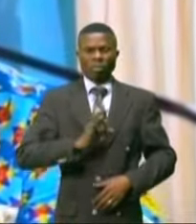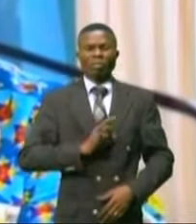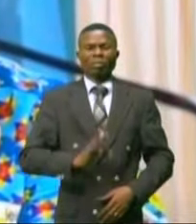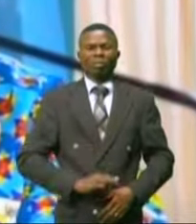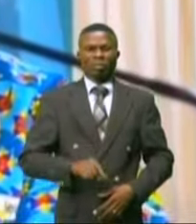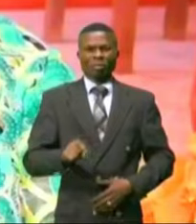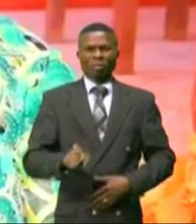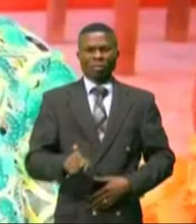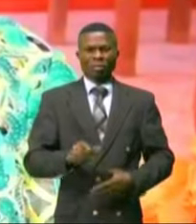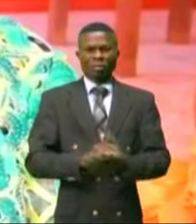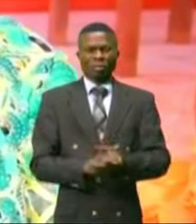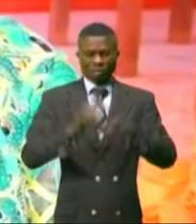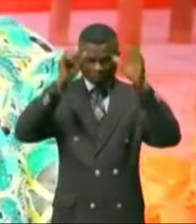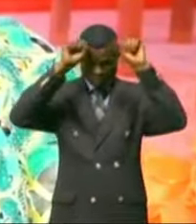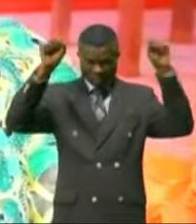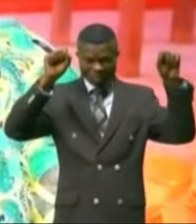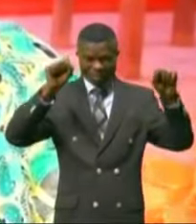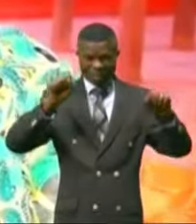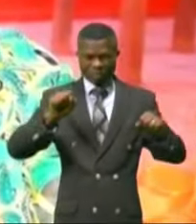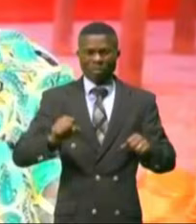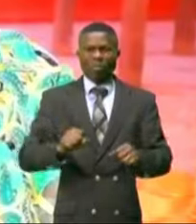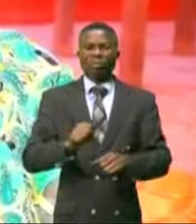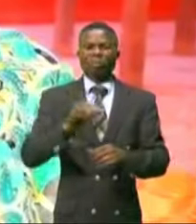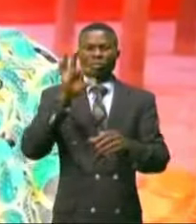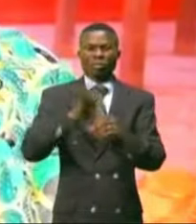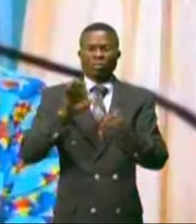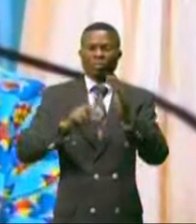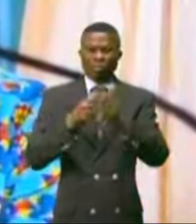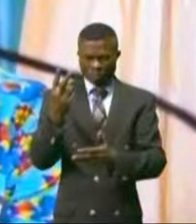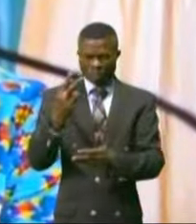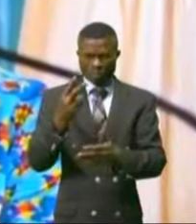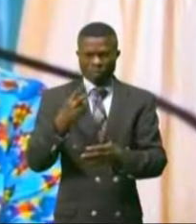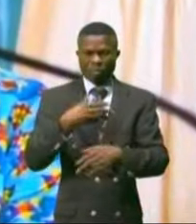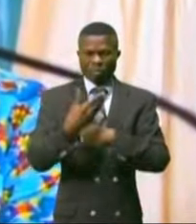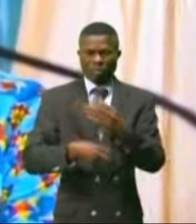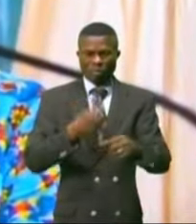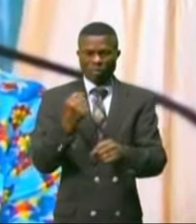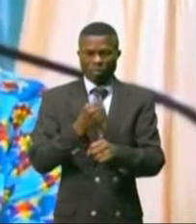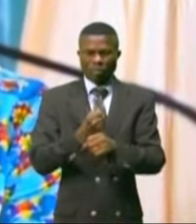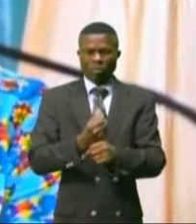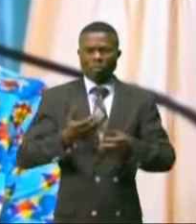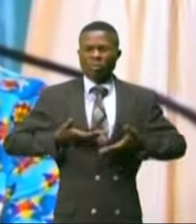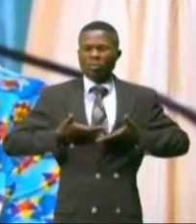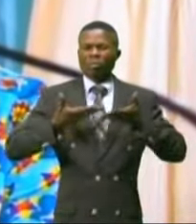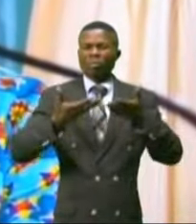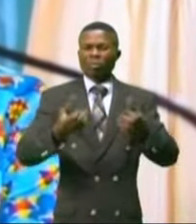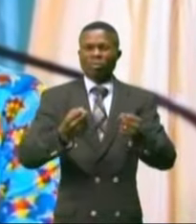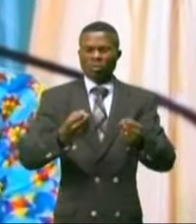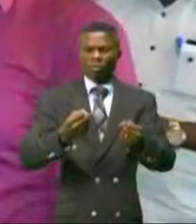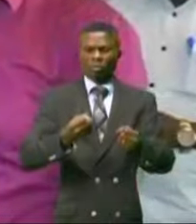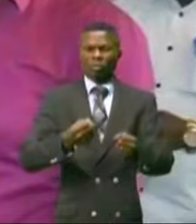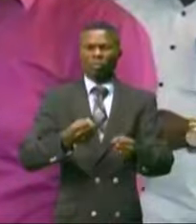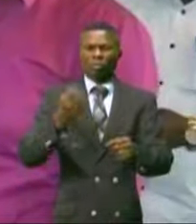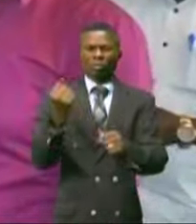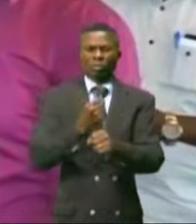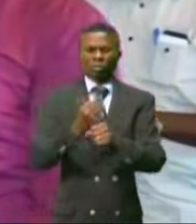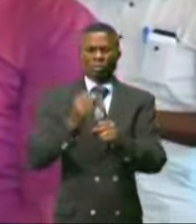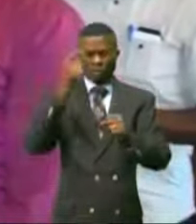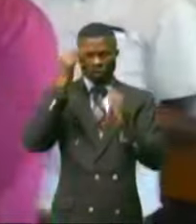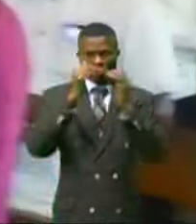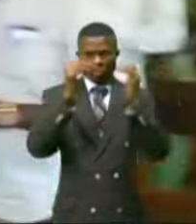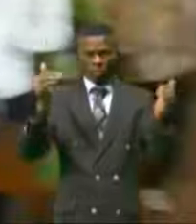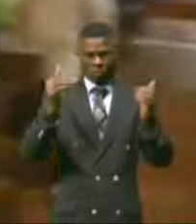Tshisekedi Tshilombo, président réélu, qui ne cesse de consentir d'énormes sacrifices pour la paix